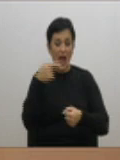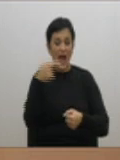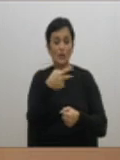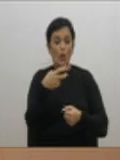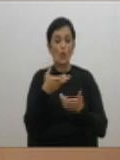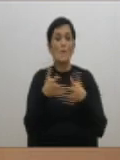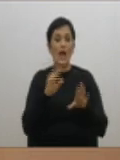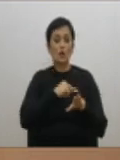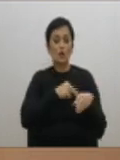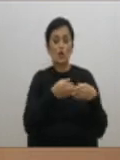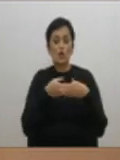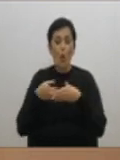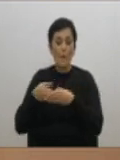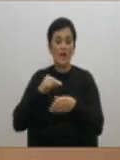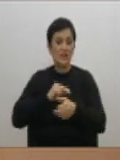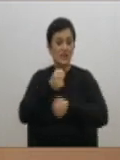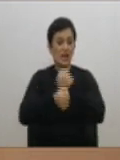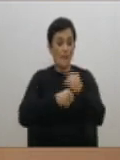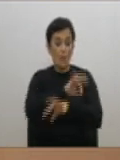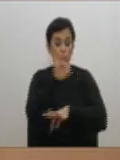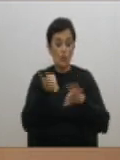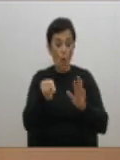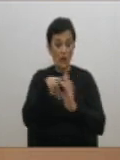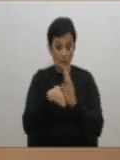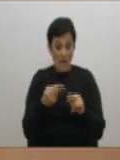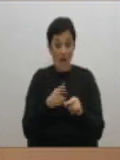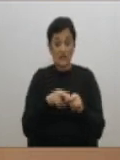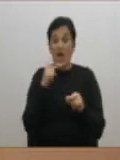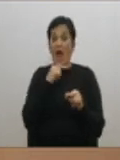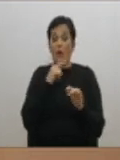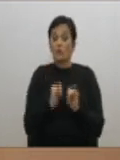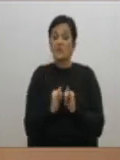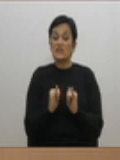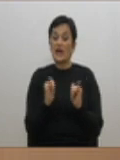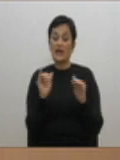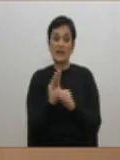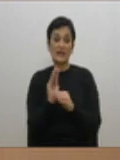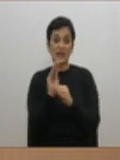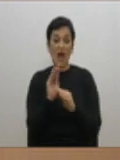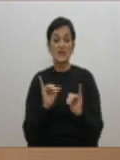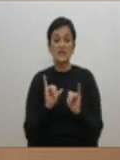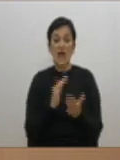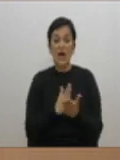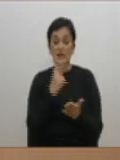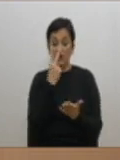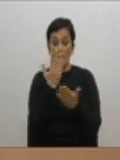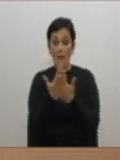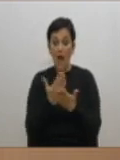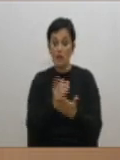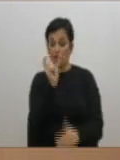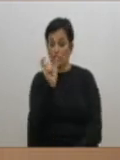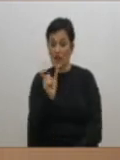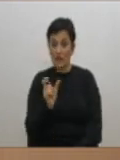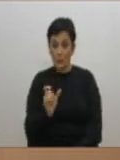მეტი კომპანია გახლდათ დასაქმებული ამ პროექტებში. აი ეს არის ეკონომიკური ზრდა, სად გვაქვს ეს მაჩვენებლები და